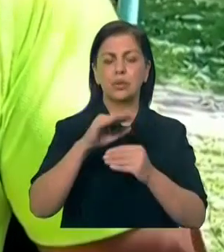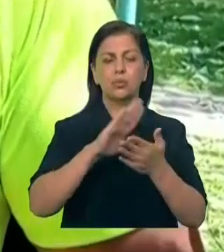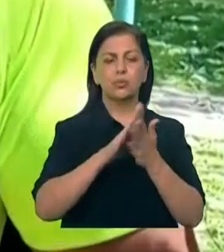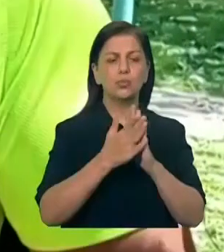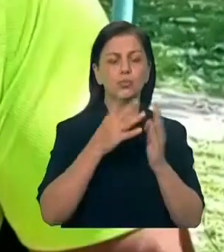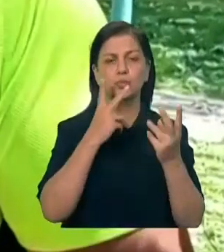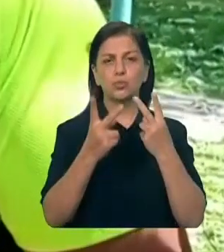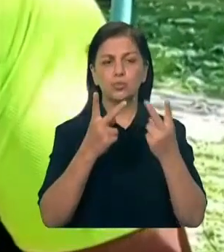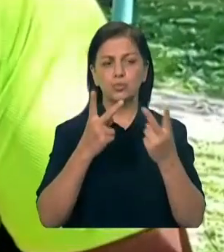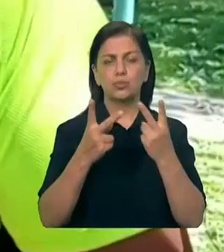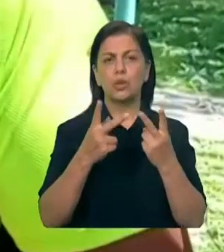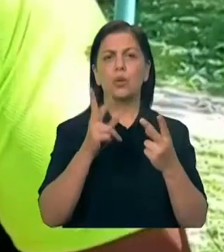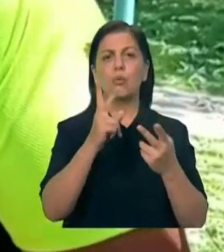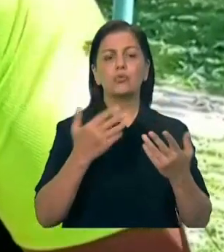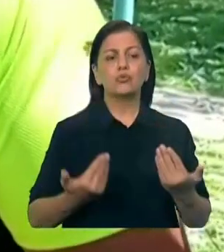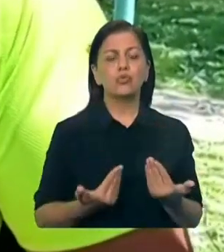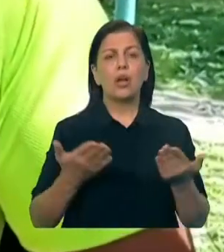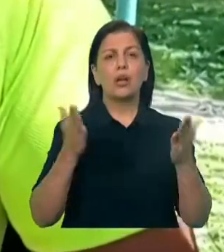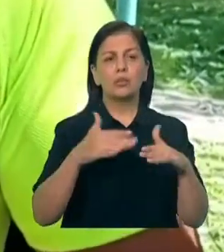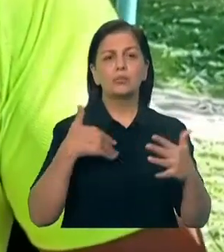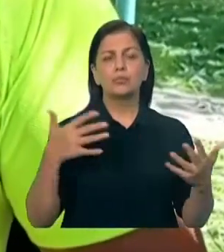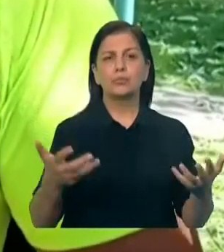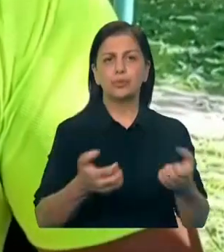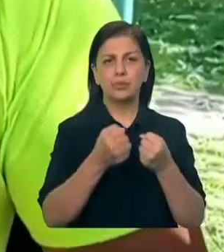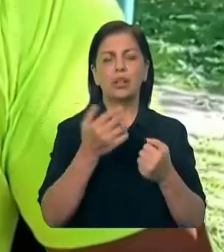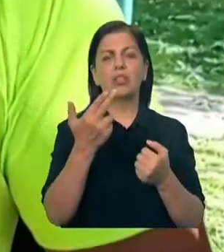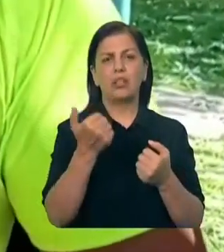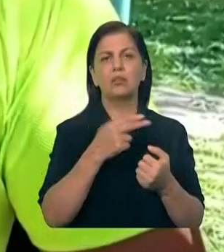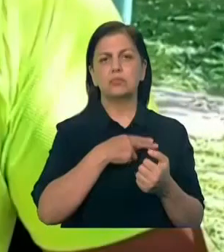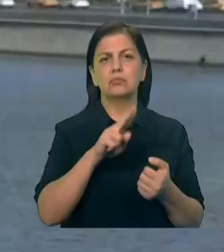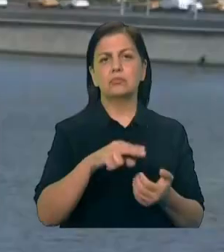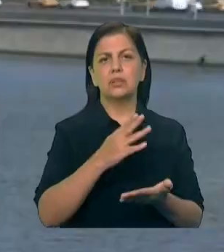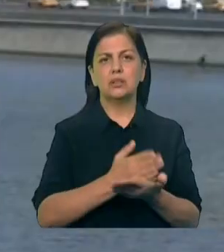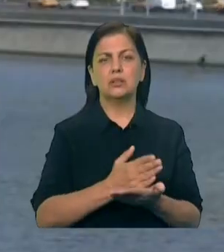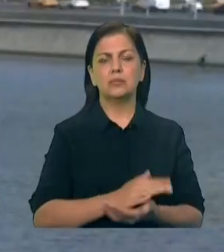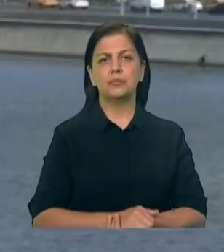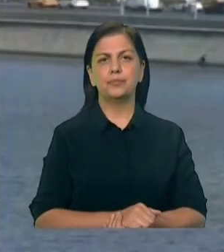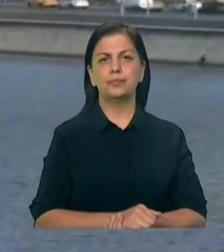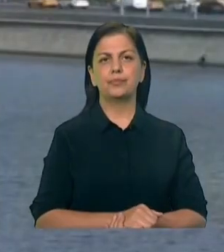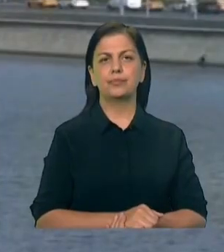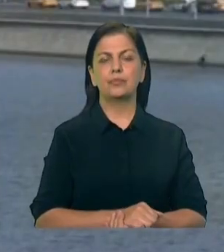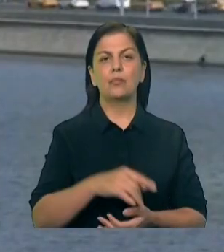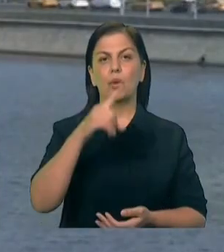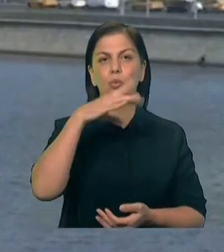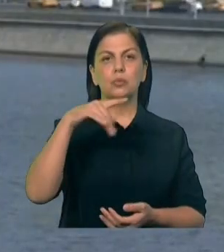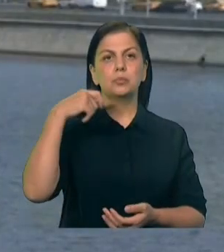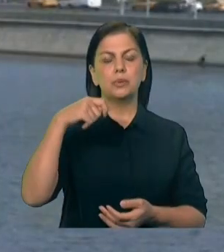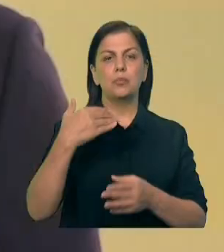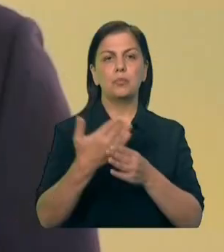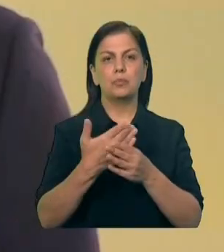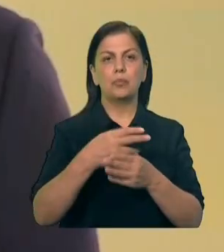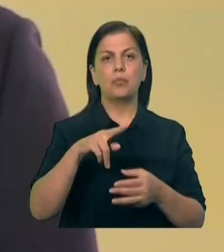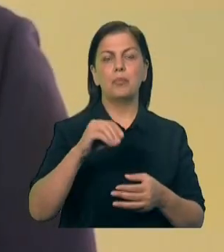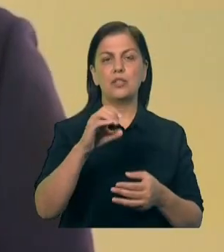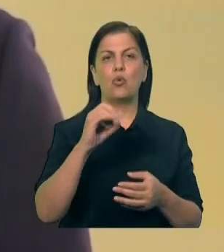vəziyyəti qiymətləndirdik və sağ qalanlara kömək etdik. Təəssüf ki, ölənlər də var. Rusiya prezidentinin köməkçisi Dmitri